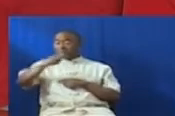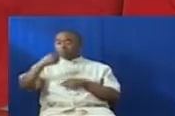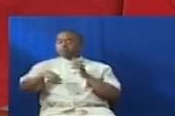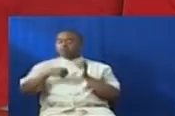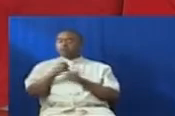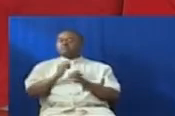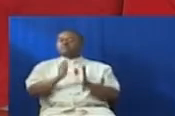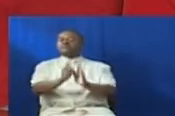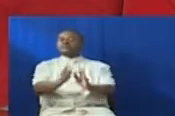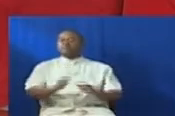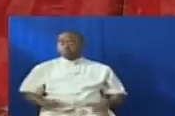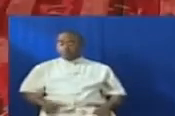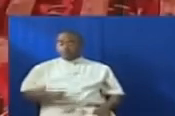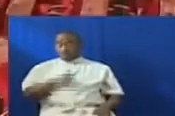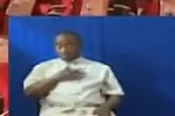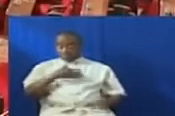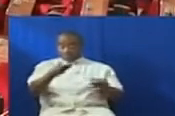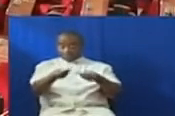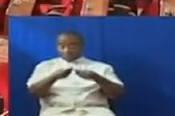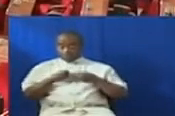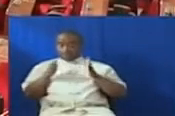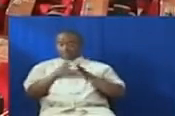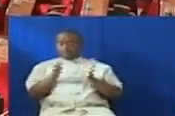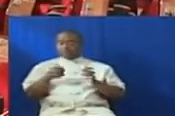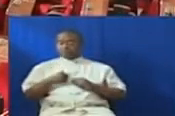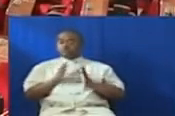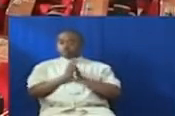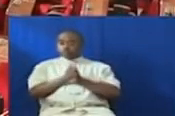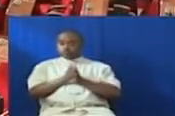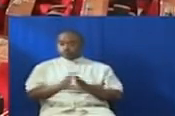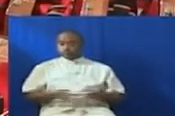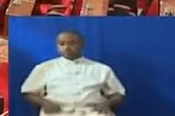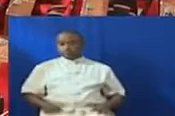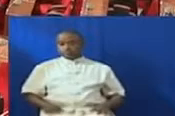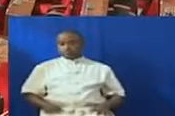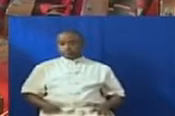Asante sana kwa kunipa fursa na kushukuru sana.